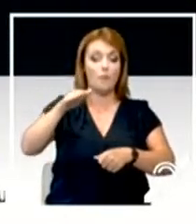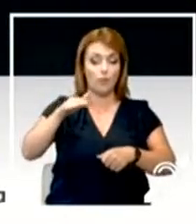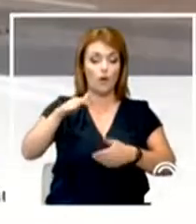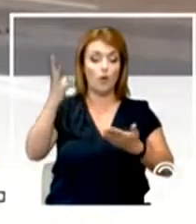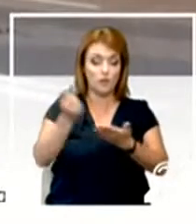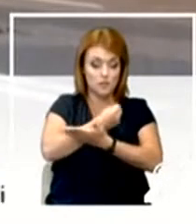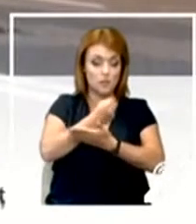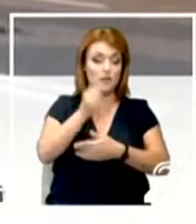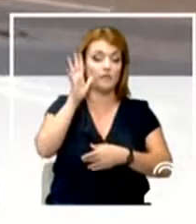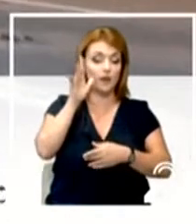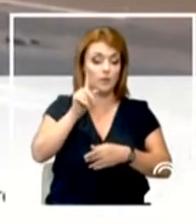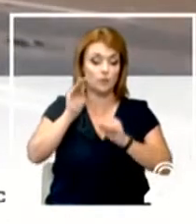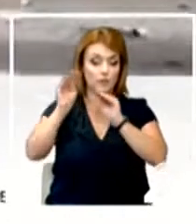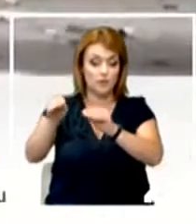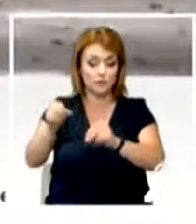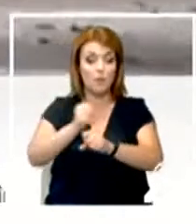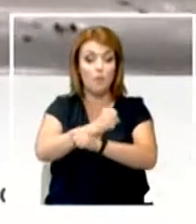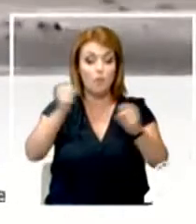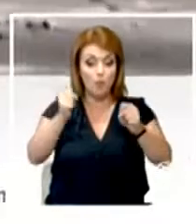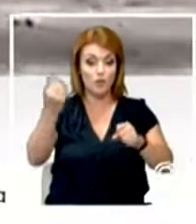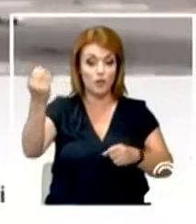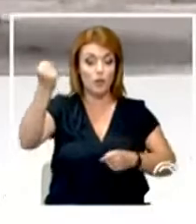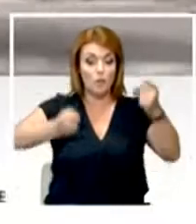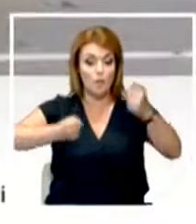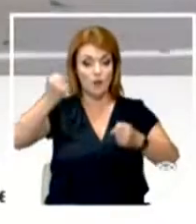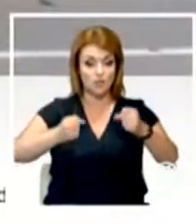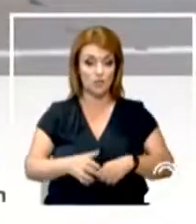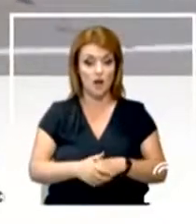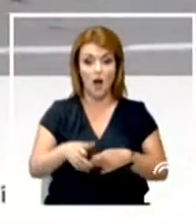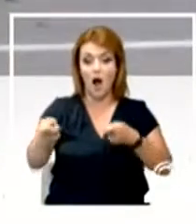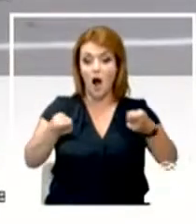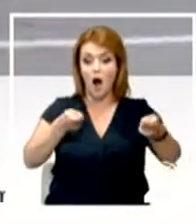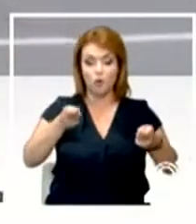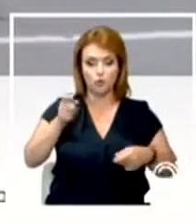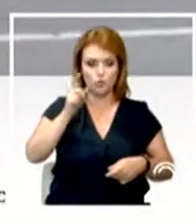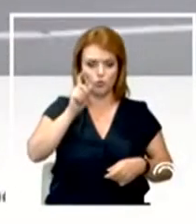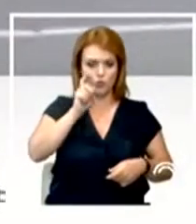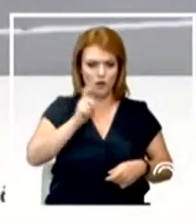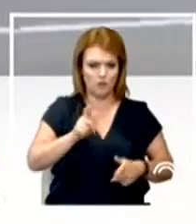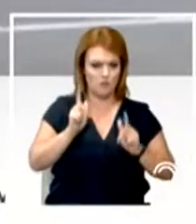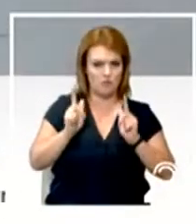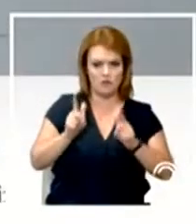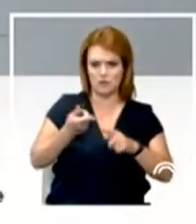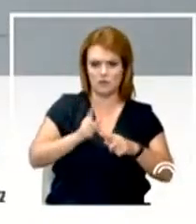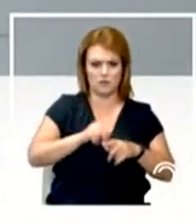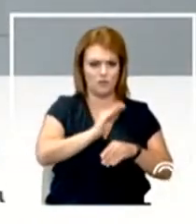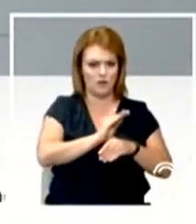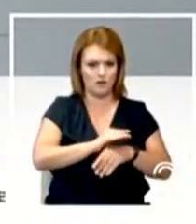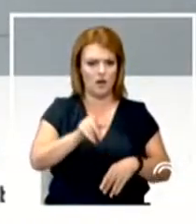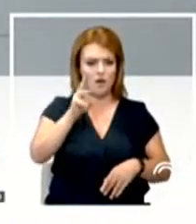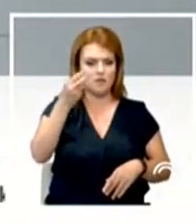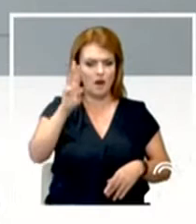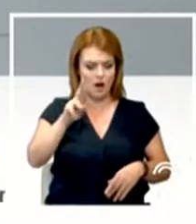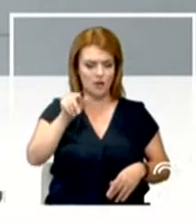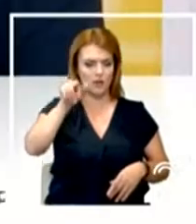dispozitivul exploziv amplasat în mașină. Autoritățile ucrainene neagă categoric orice implicare. Daria Dughina avea 29 de ani